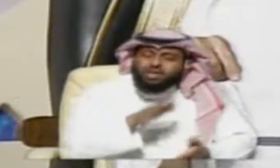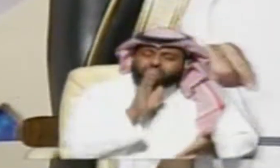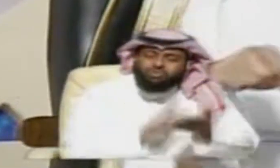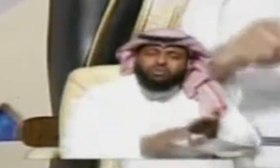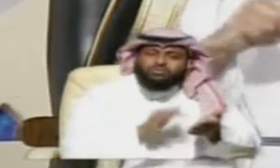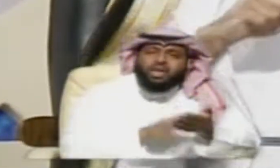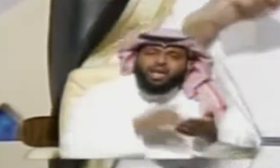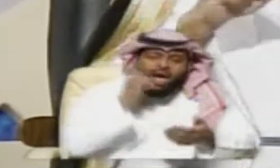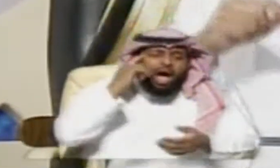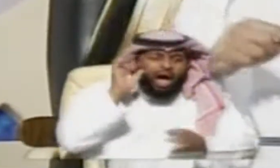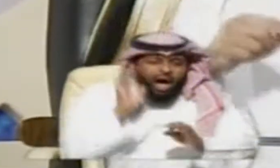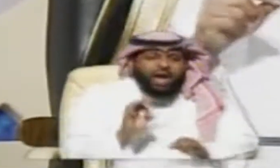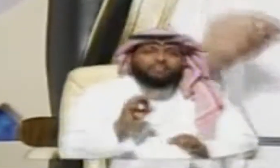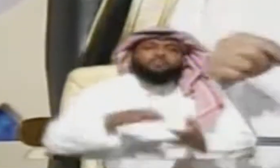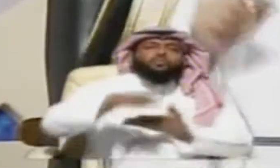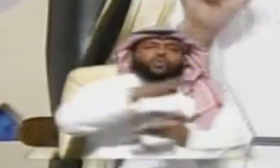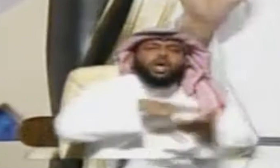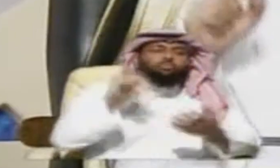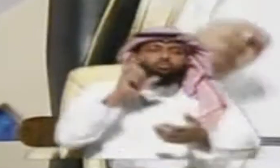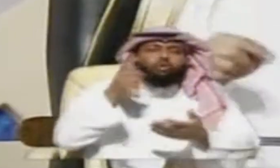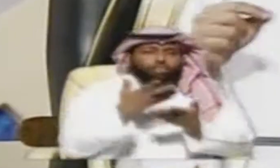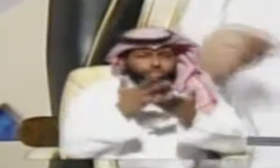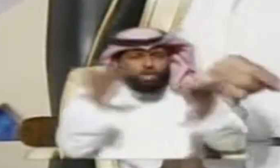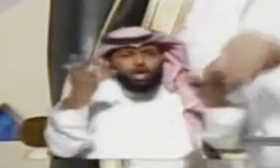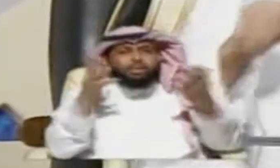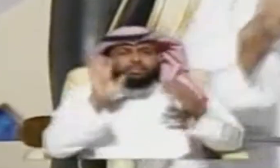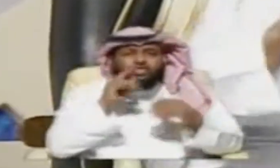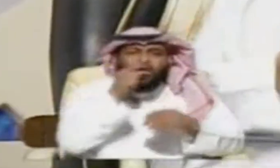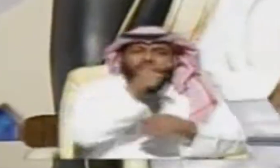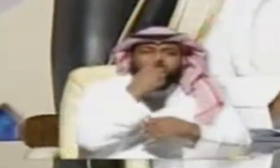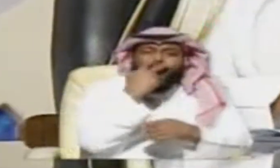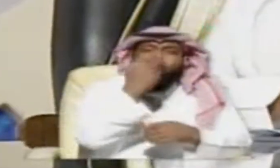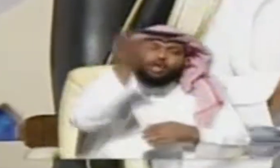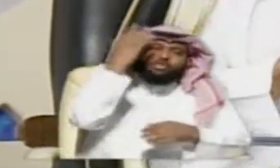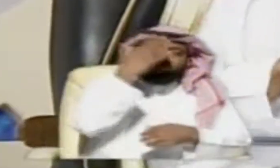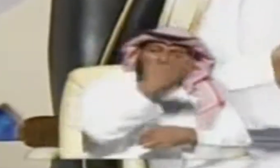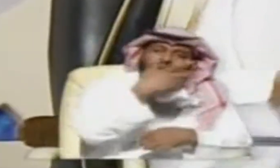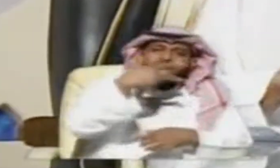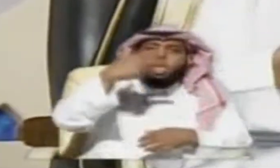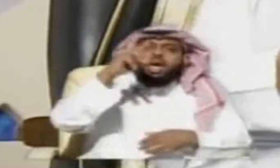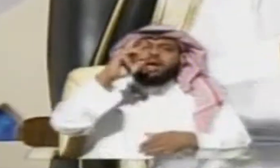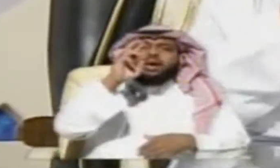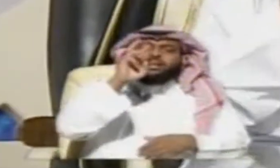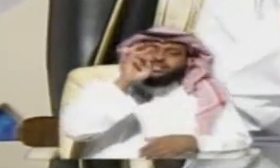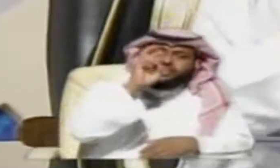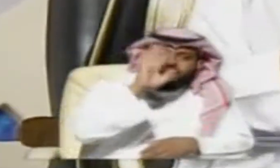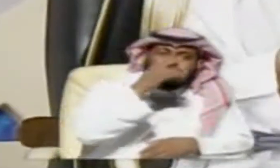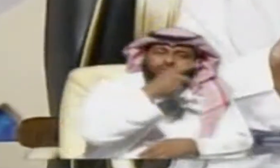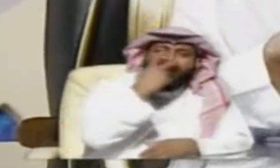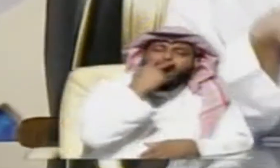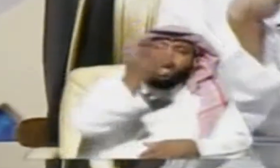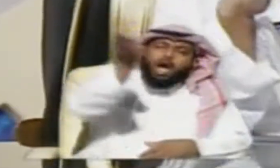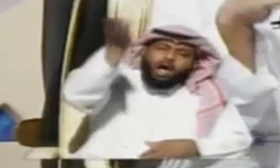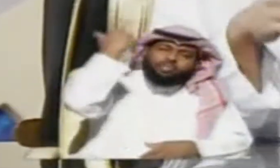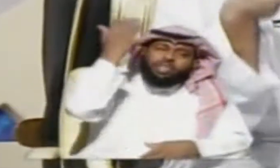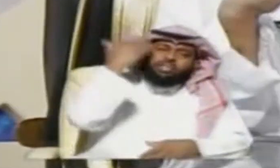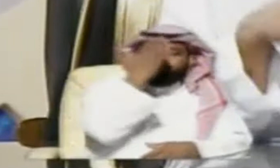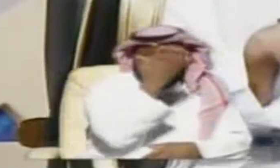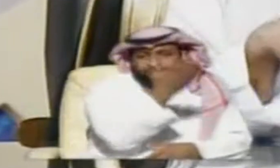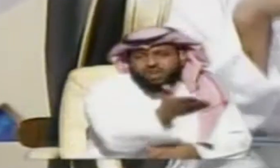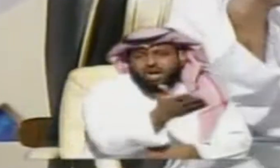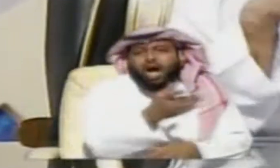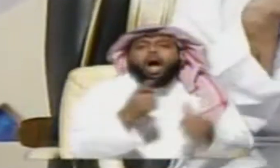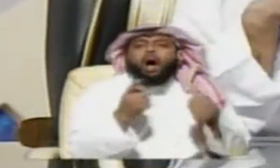المسلمين لا ينفتئ أو لا يندمل جرح حتى يظهر جرح آخر، إلا أن قضية فلسطين هي